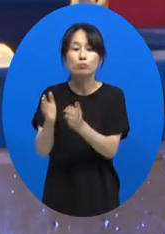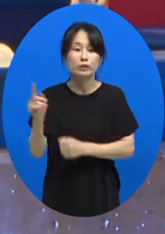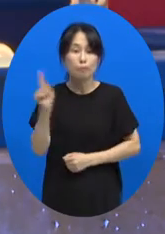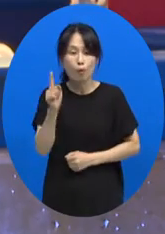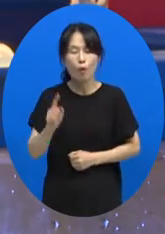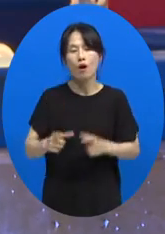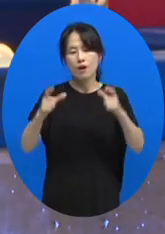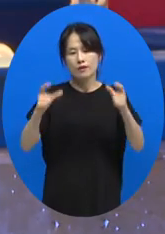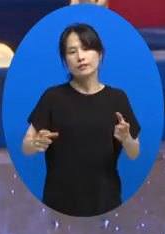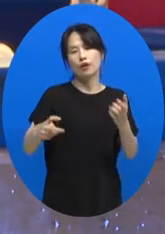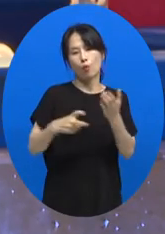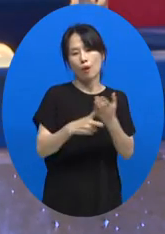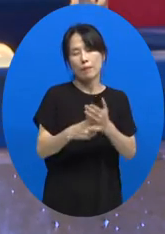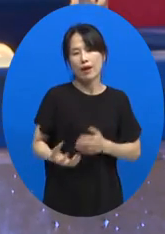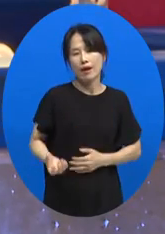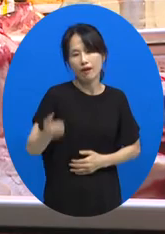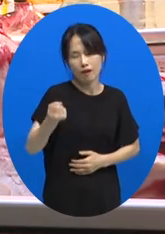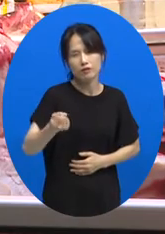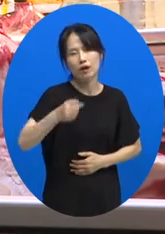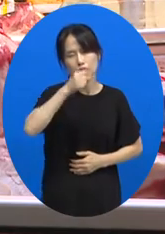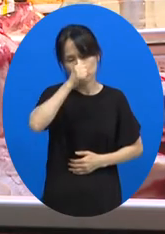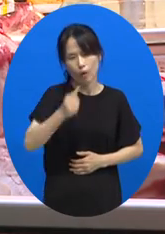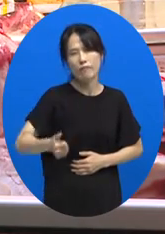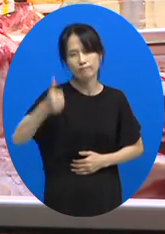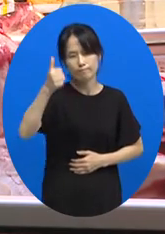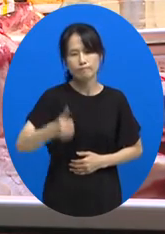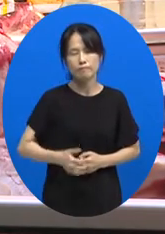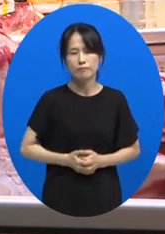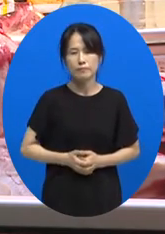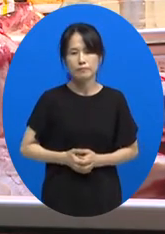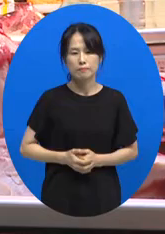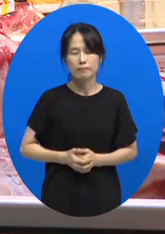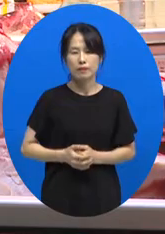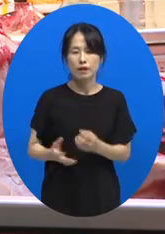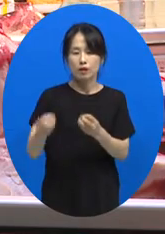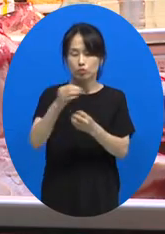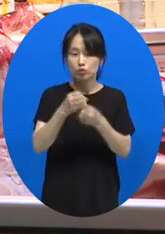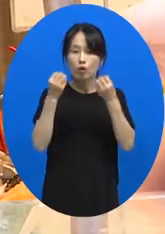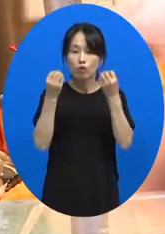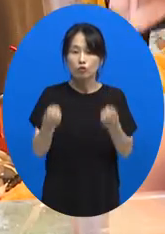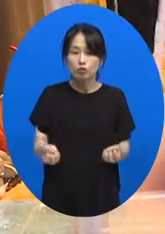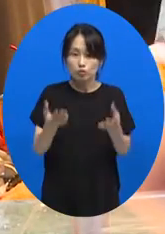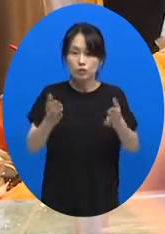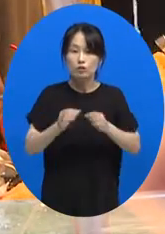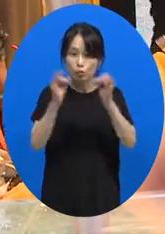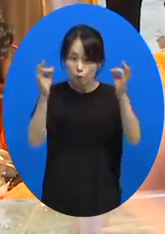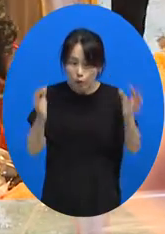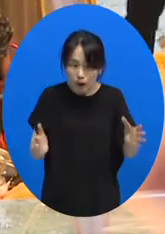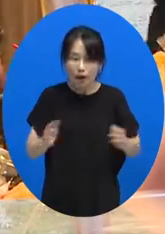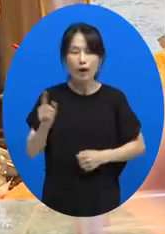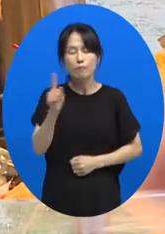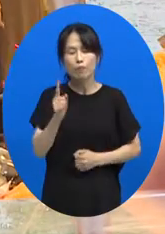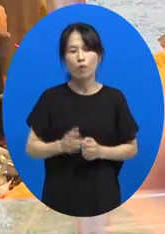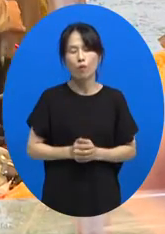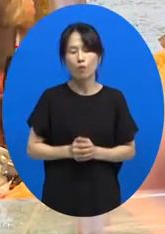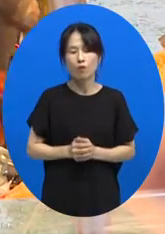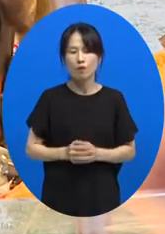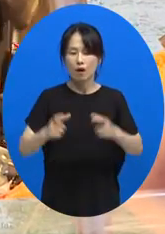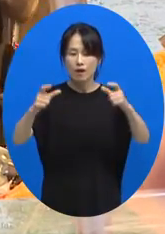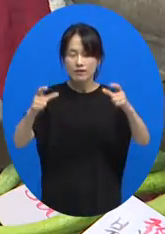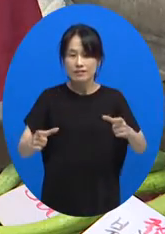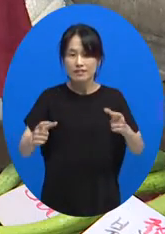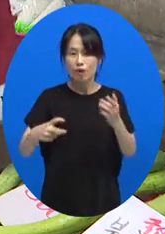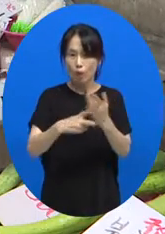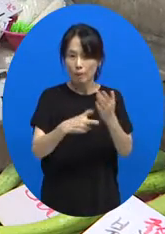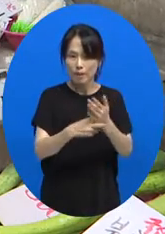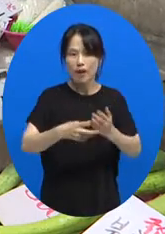시장 가실 때 지역 화폐 챙겨 가시면 좋을 것 같습니다. 이번 추석 명절 기간 대부분의 시군